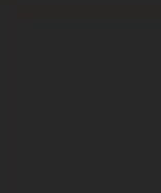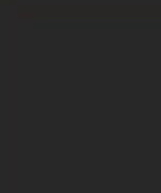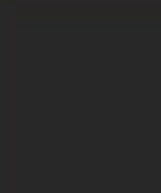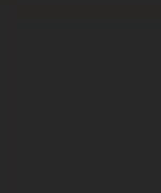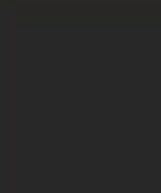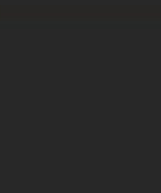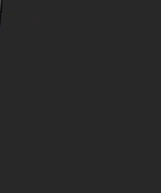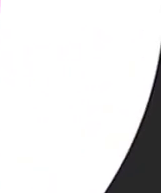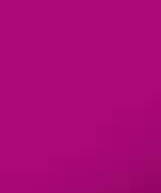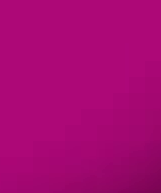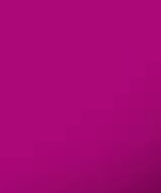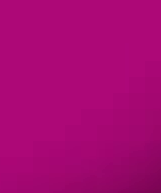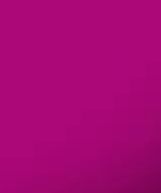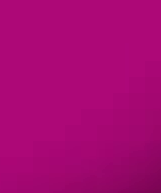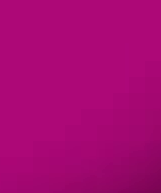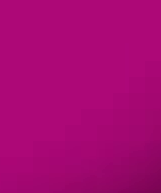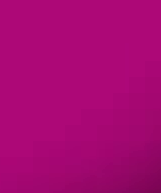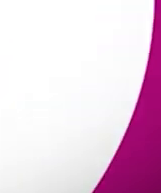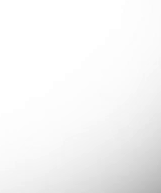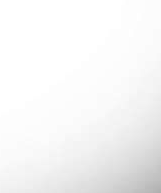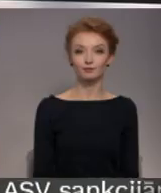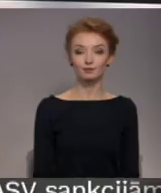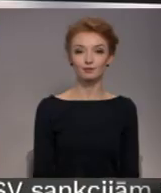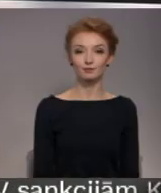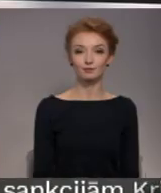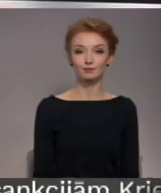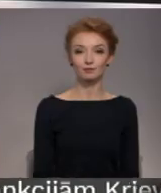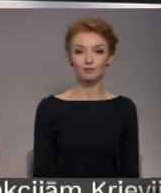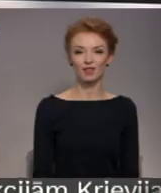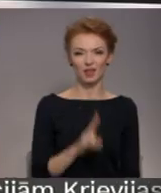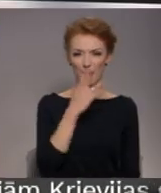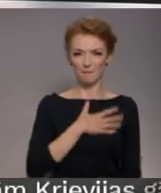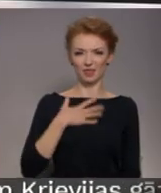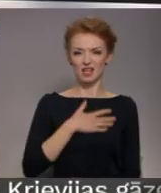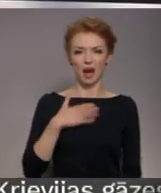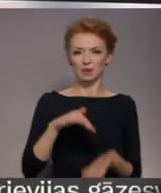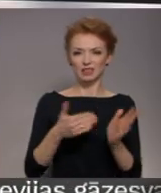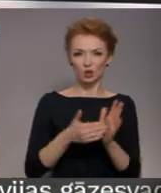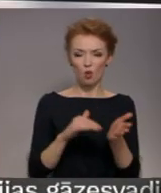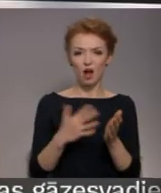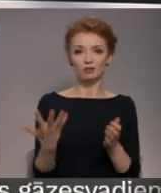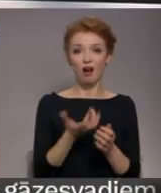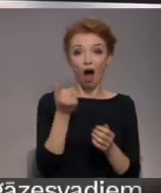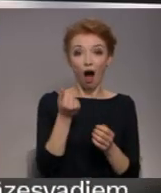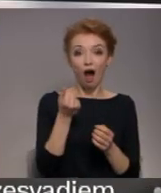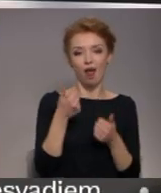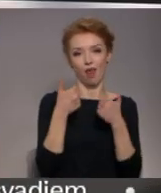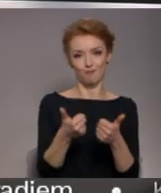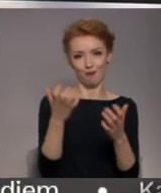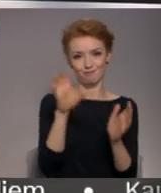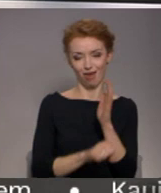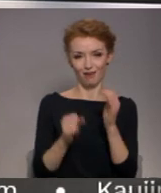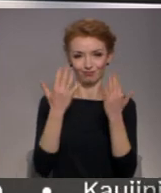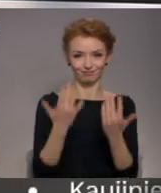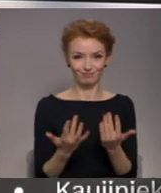Re, viss ēters ir te! Nepatīkama situācija ar labām beigām. Tā var teikt